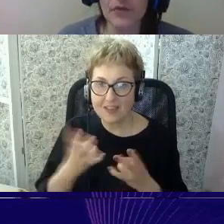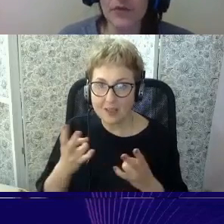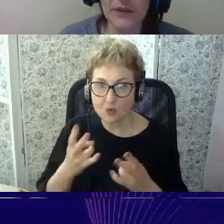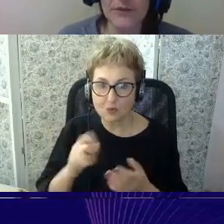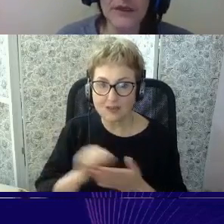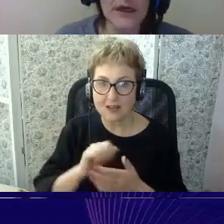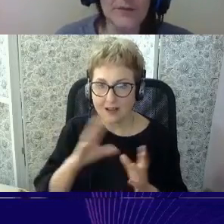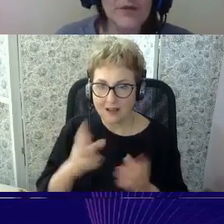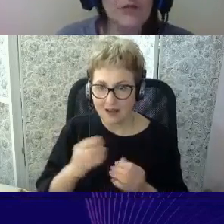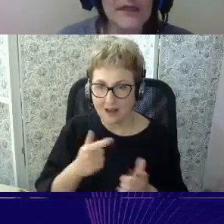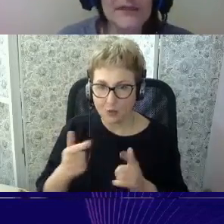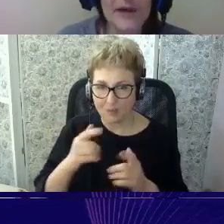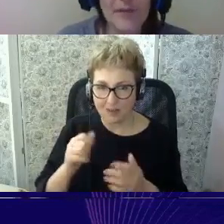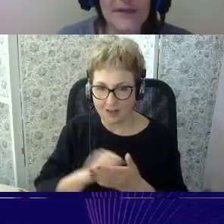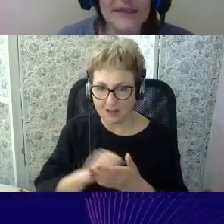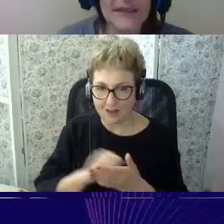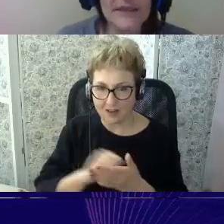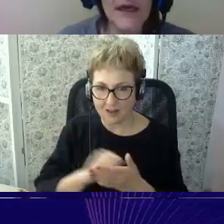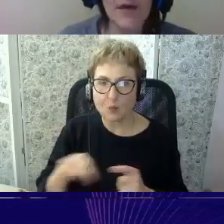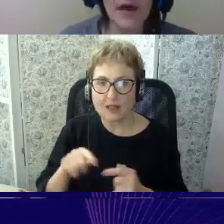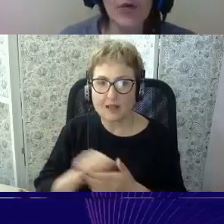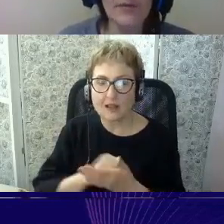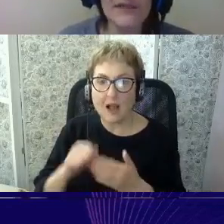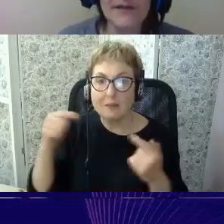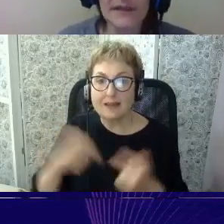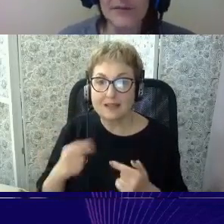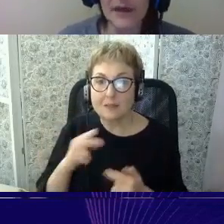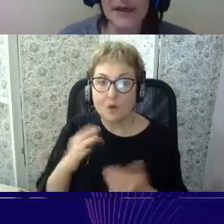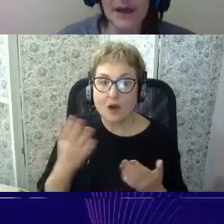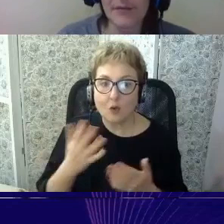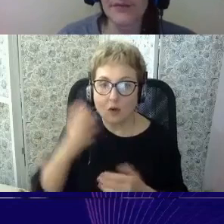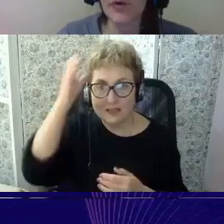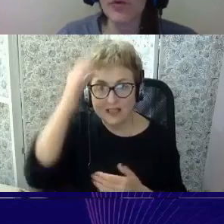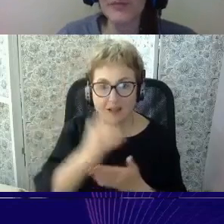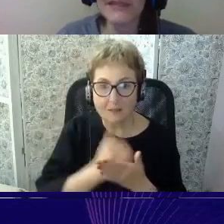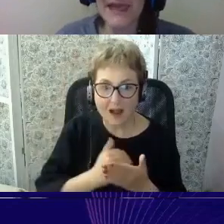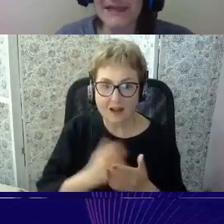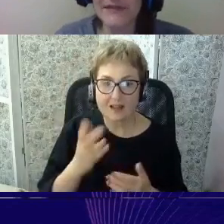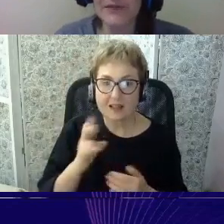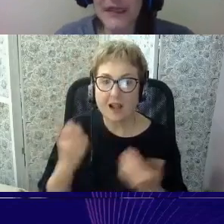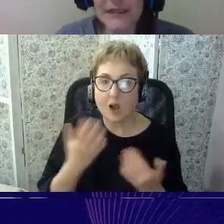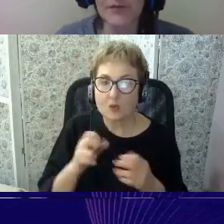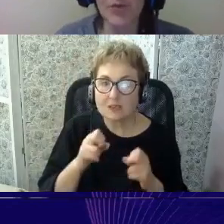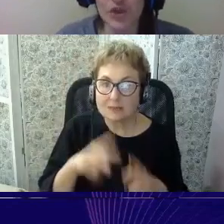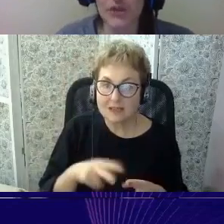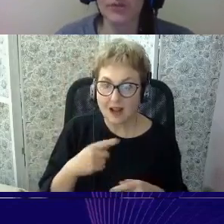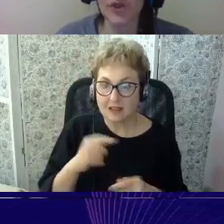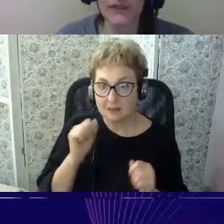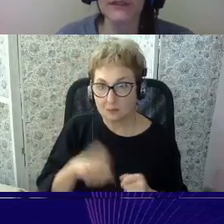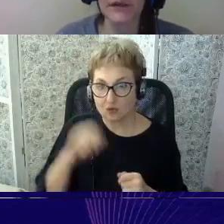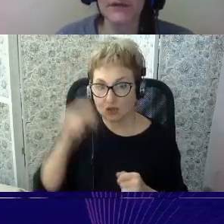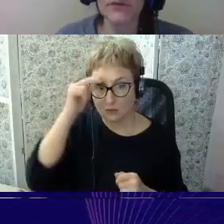необходимый пакет документов и как минимум для себя определиться, по какой образовательной программе, на какую специальность в принципе